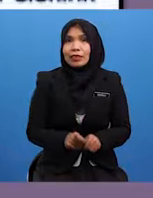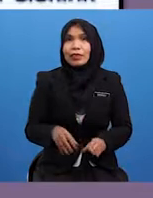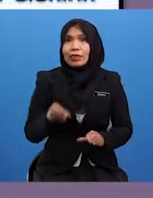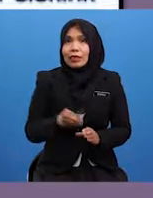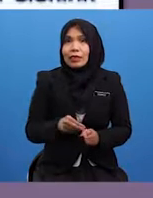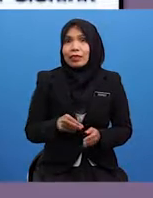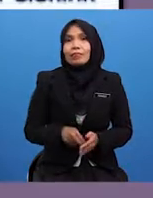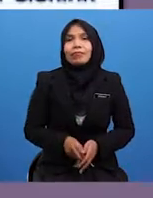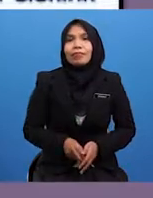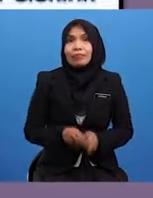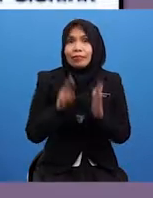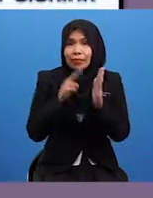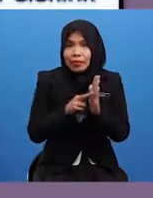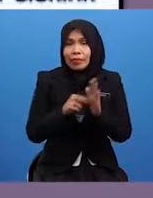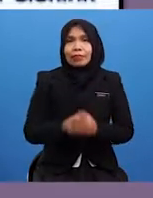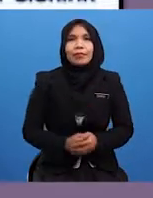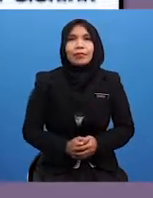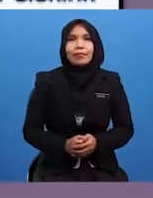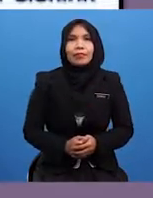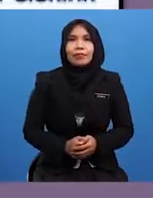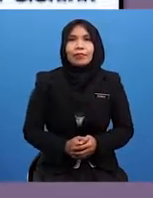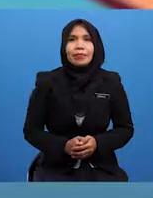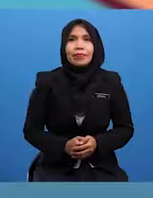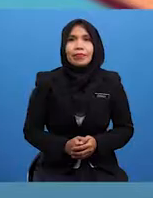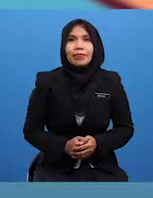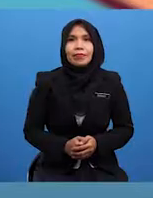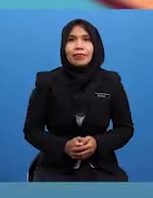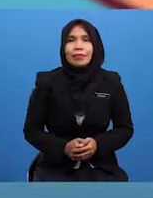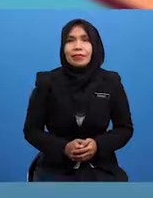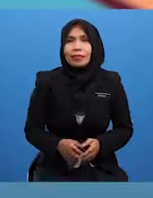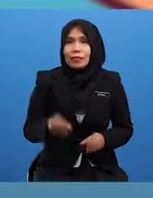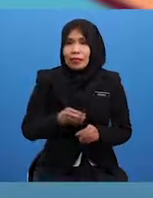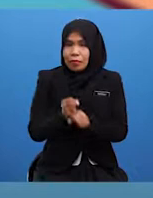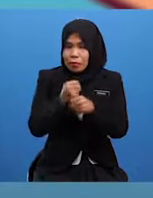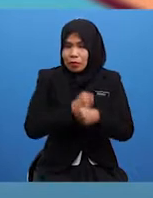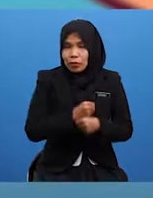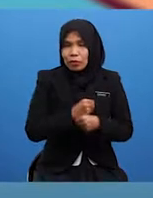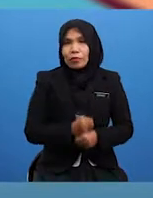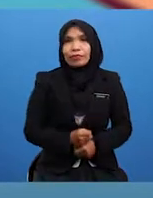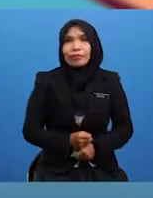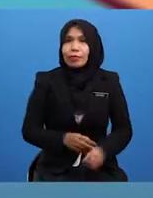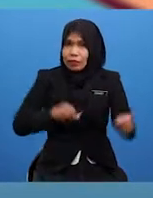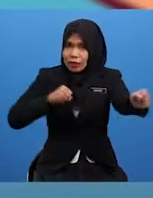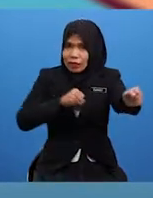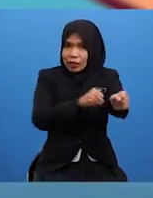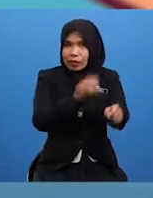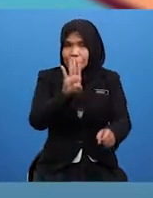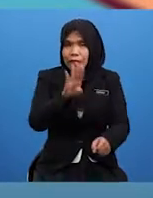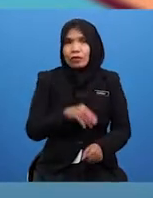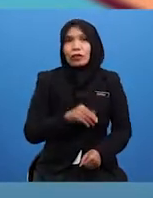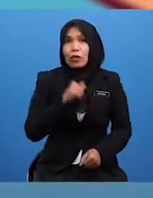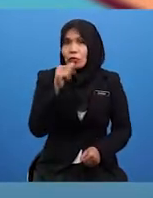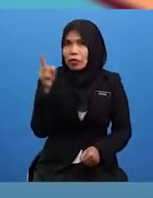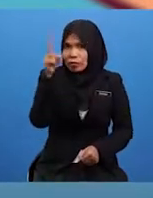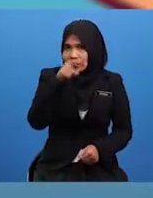kamu melakar lita elektrik dengan bentuk segi empat ya, bukan bentuk bulat. Selesai sudah membuat